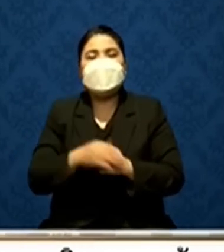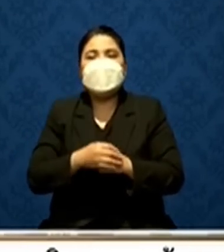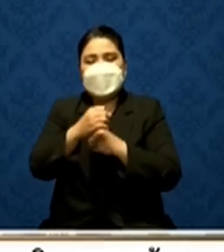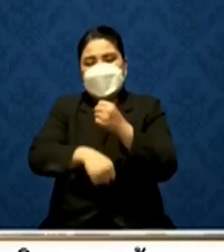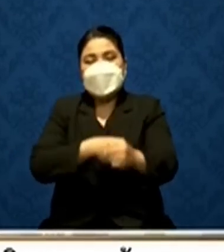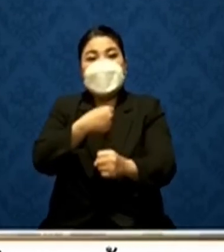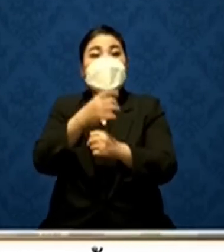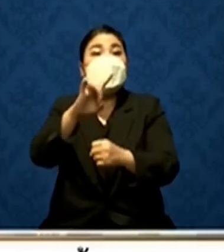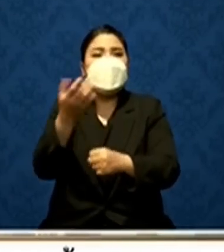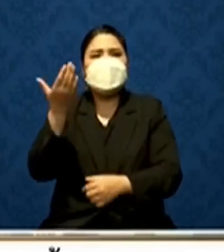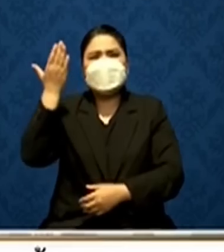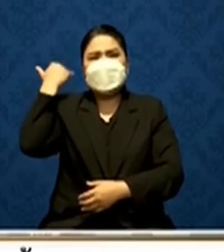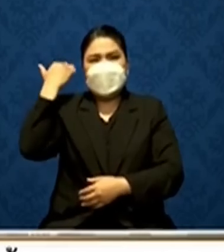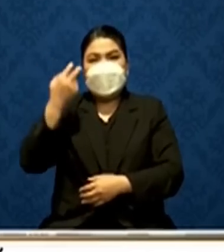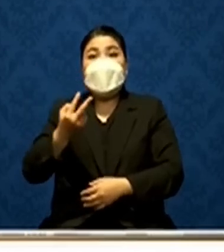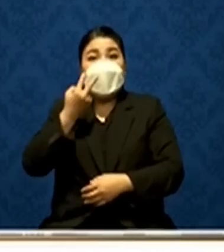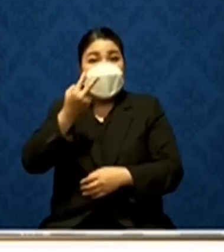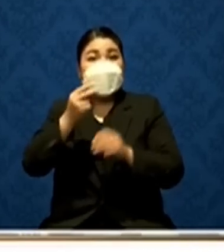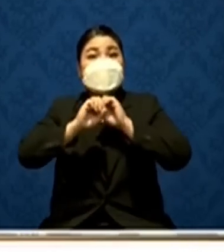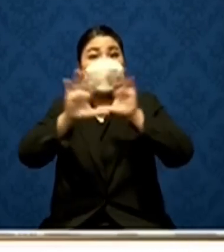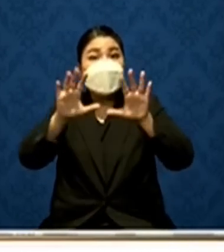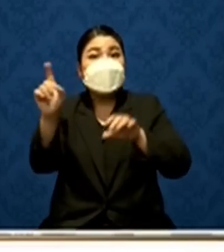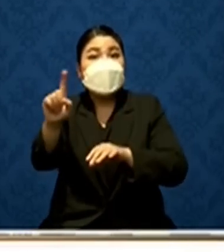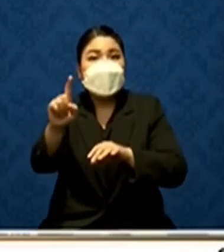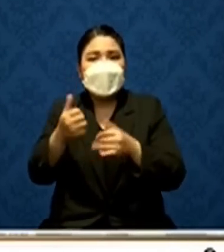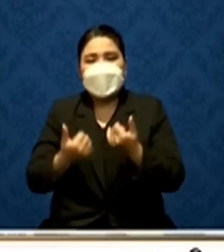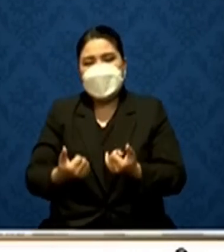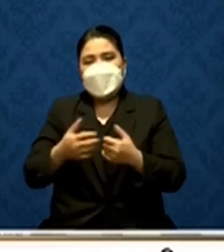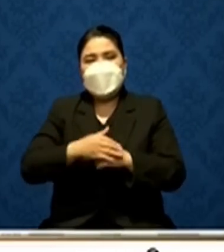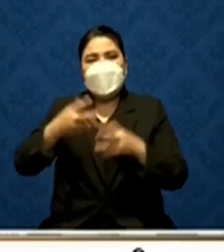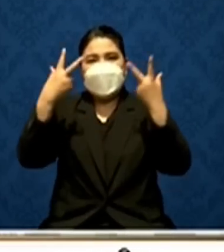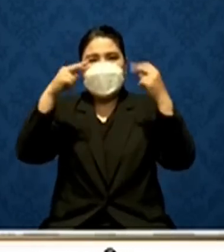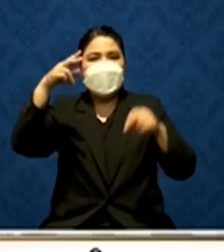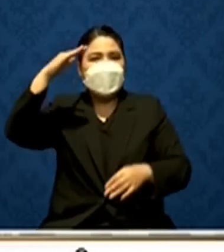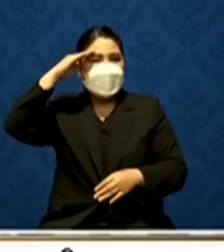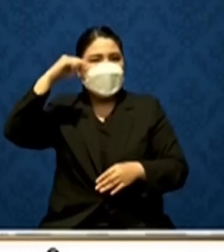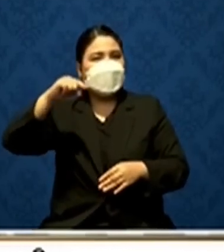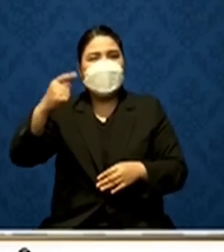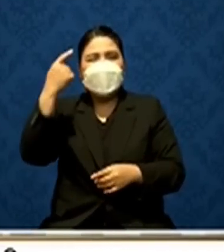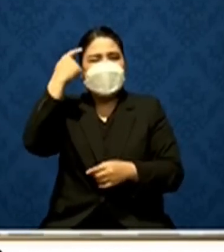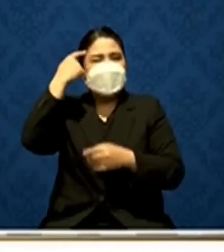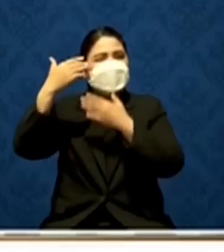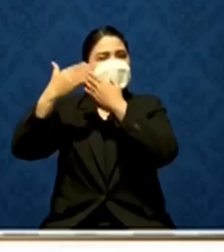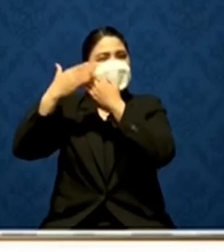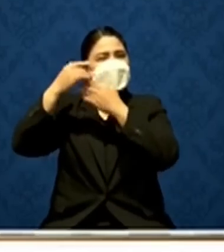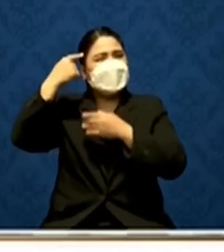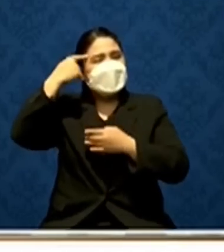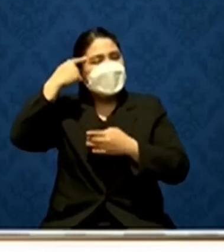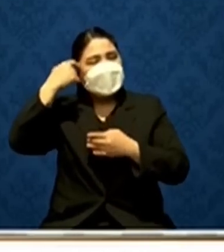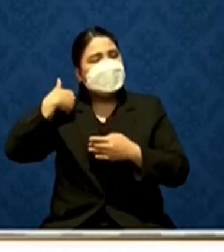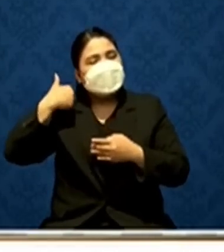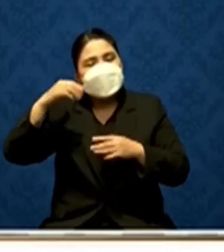นี่มันบ่งชี้อย่างชัดเจนมากพลเอกประยุทธ์จันทร์โอชาไม่มีจิตสำนึกไม่มีความรับผิด